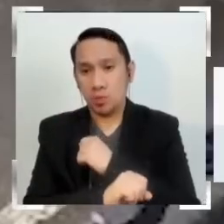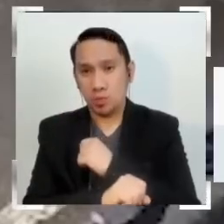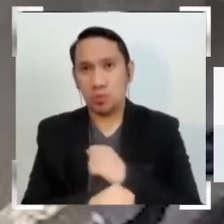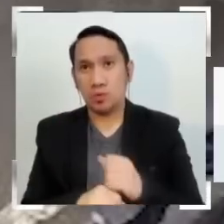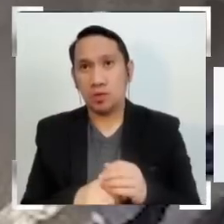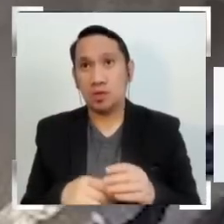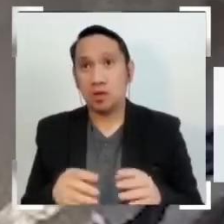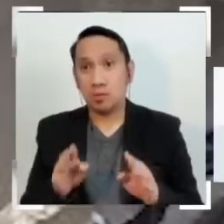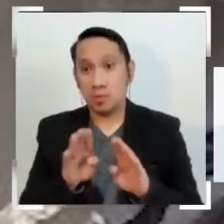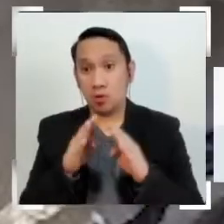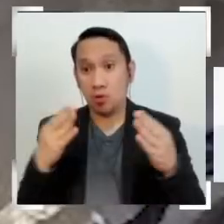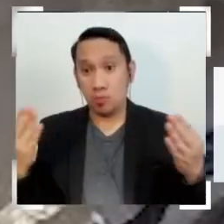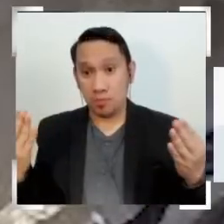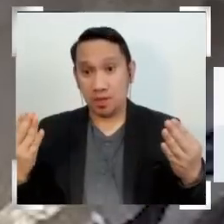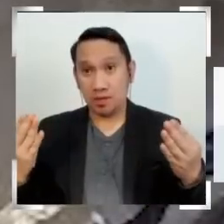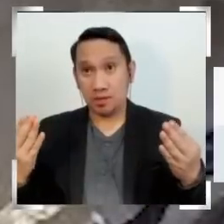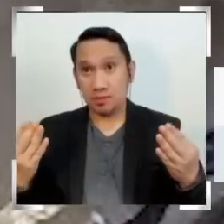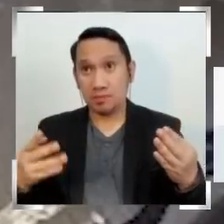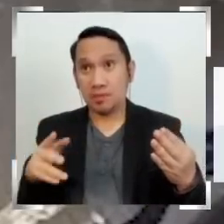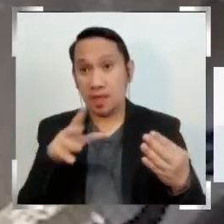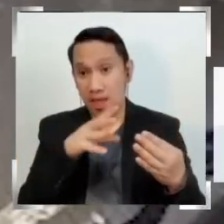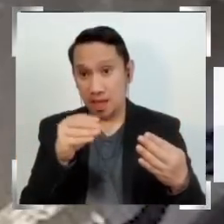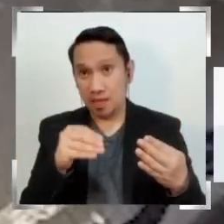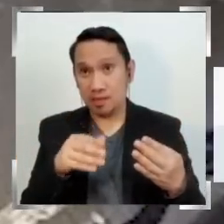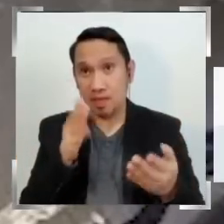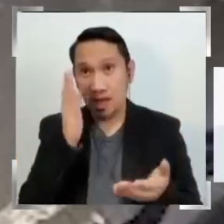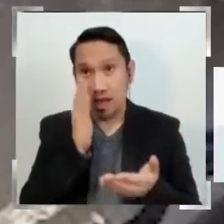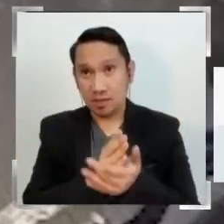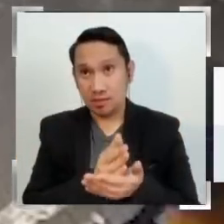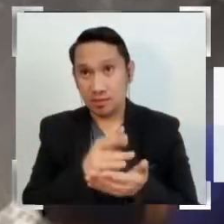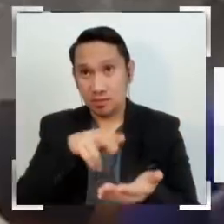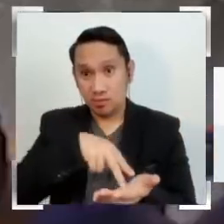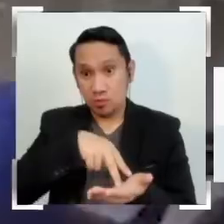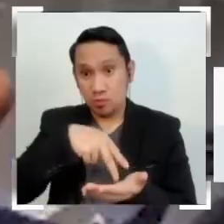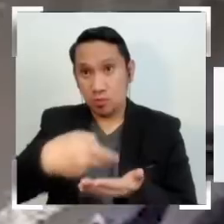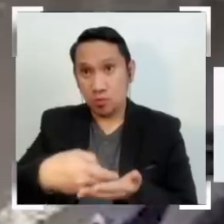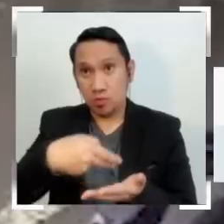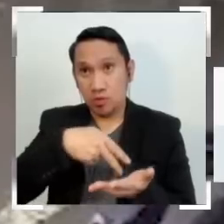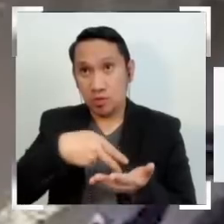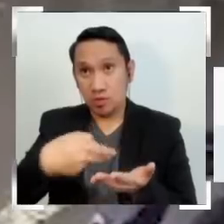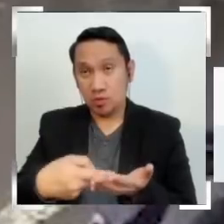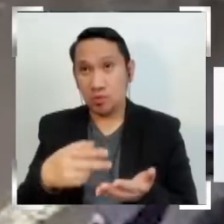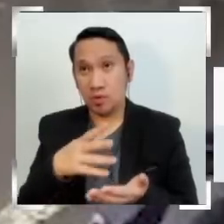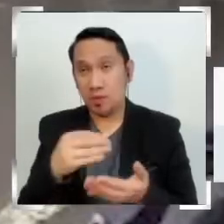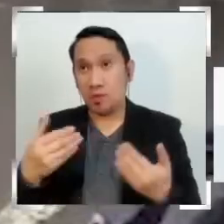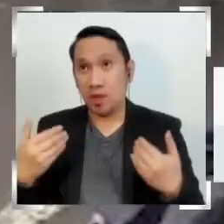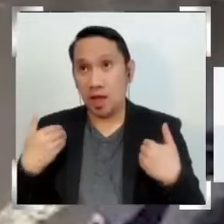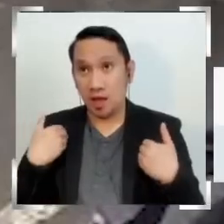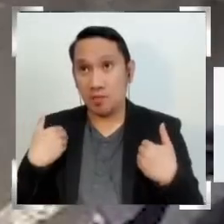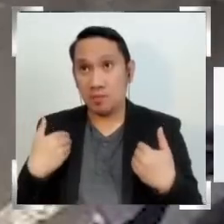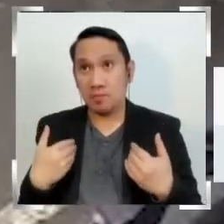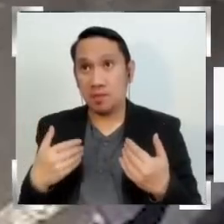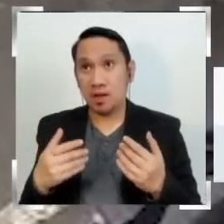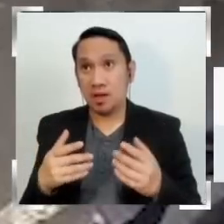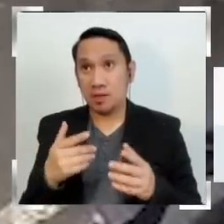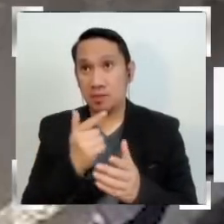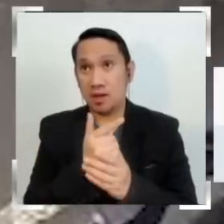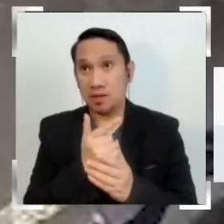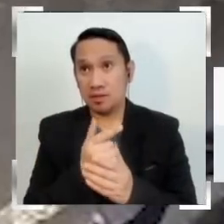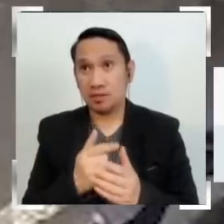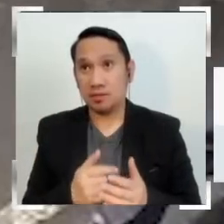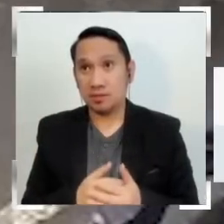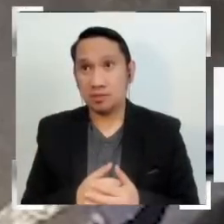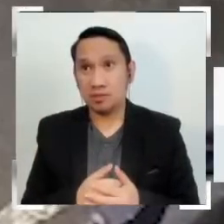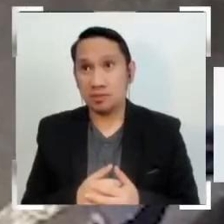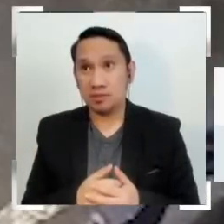pinto, agad na pinadapa ang mga suspect na hindi na nakapalagpa. Armado rin ang mga ito ng kalibre 45 na baril. Napag-alamang